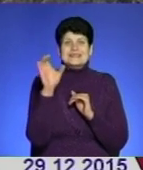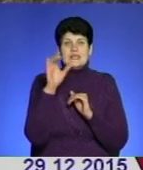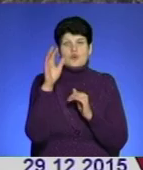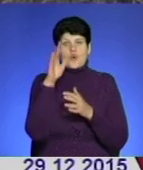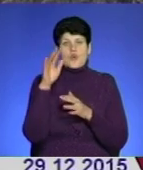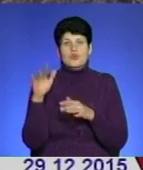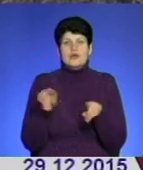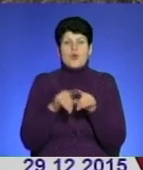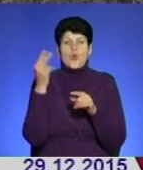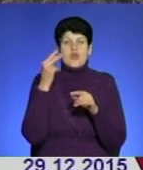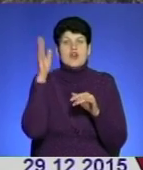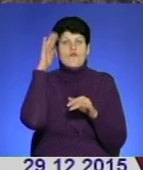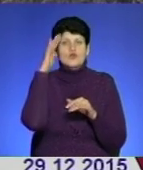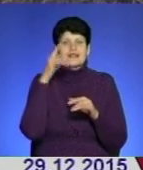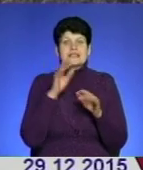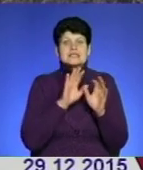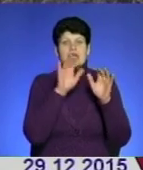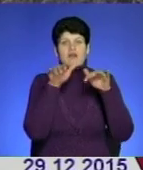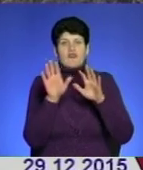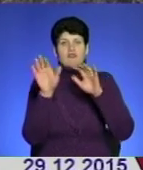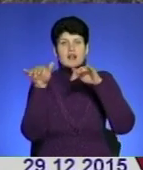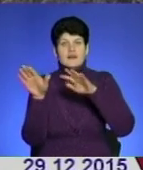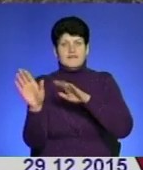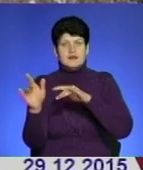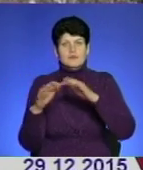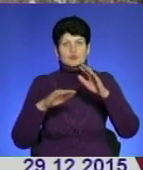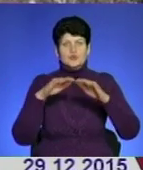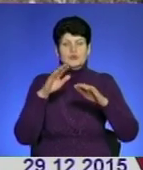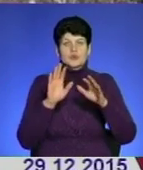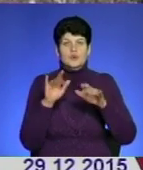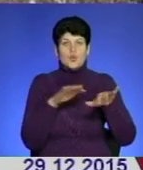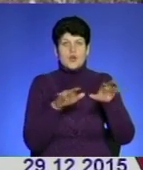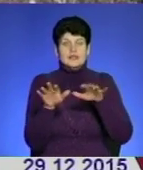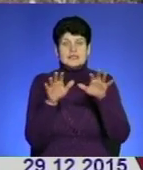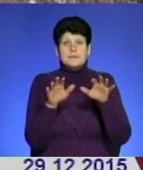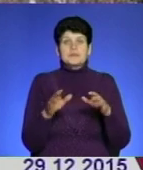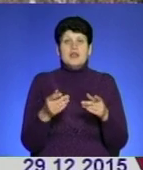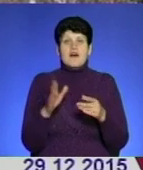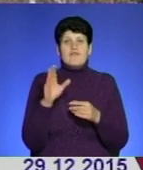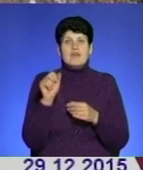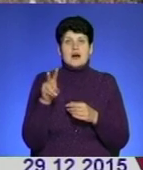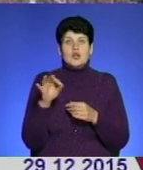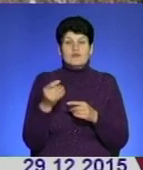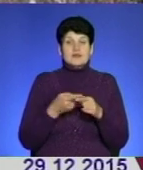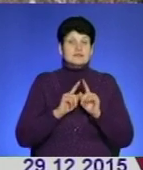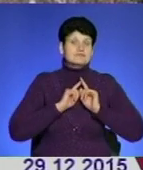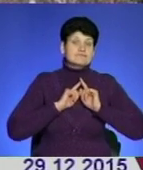так як колір води. І оці хвилі, вони будуть рухатися. Валово в цьому році це така зірка,